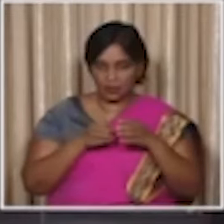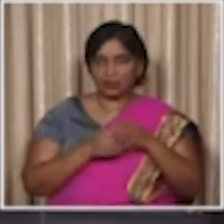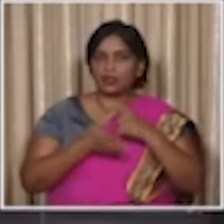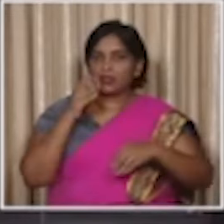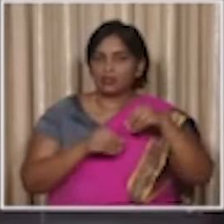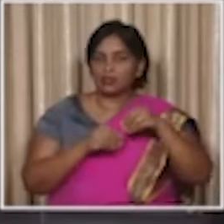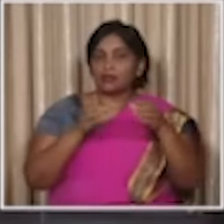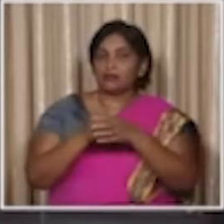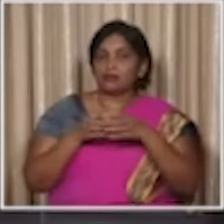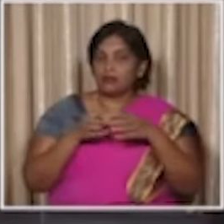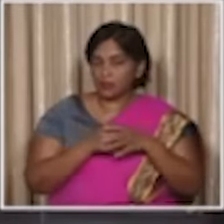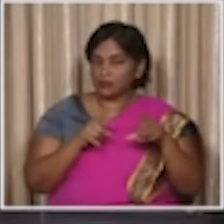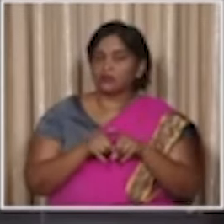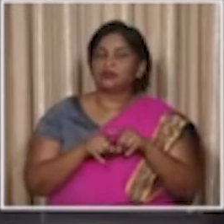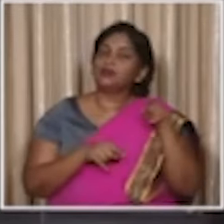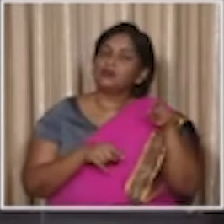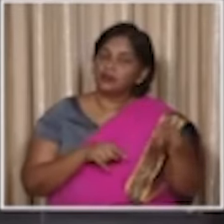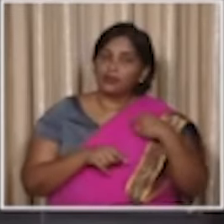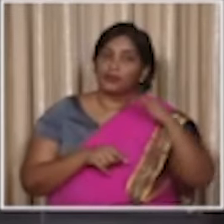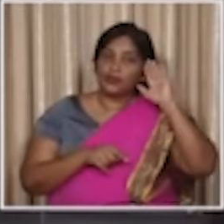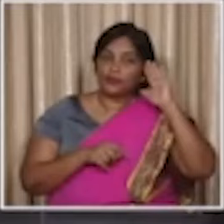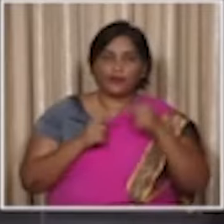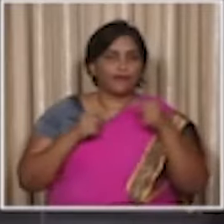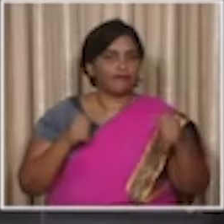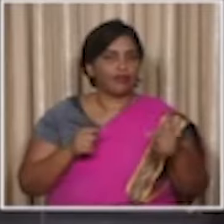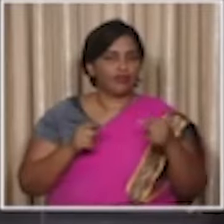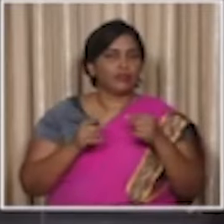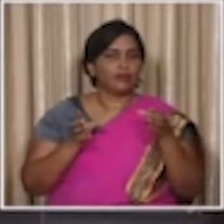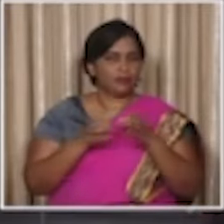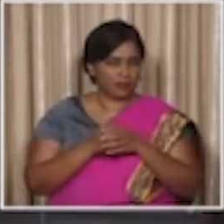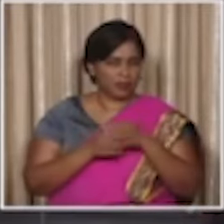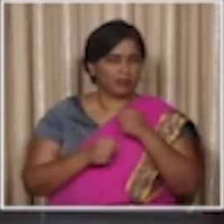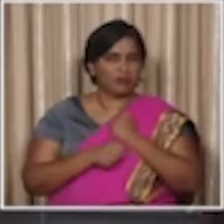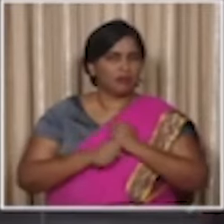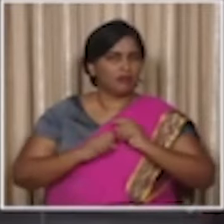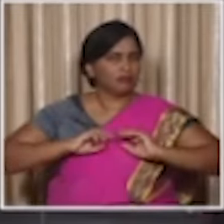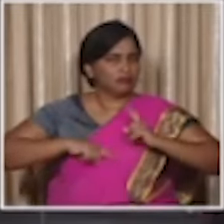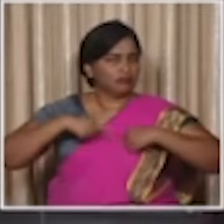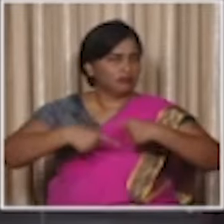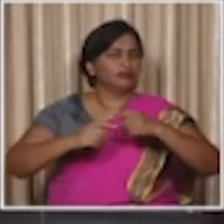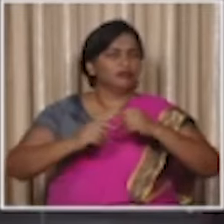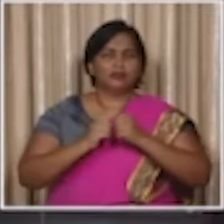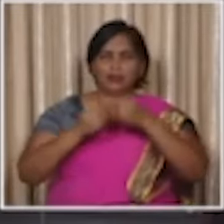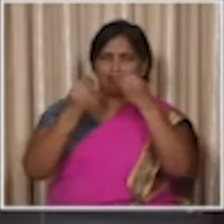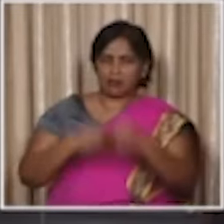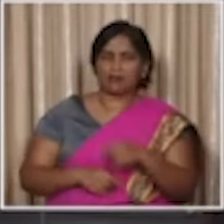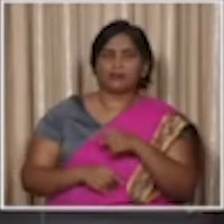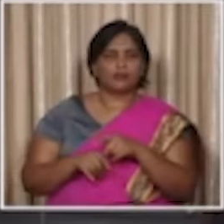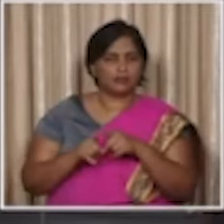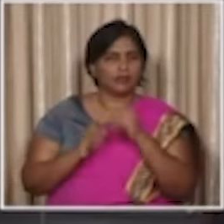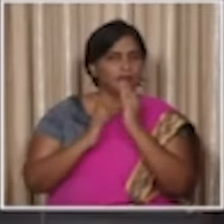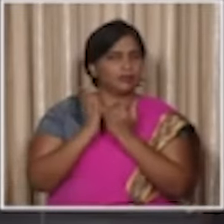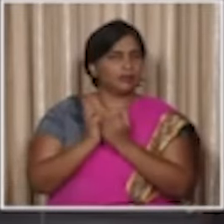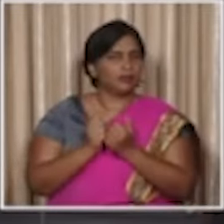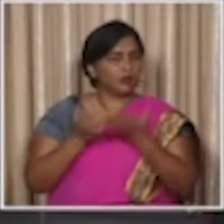දේශපාලන පක්ෂ වශයෙන් මේ විශේෂයෙන්ම විරුද්ධ පක්ෂය මේ රජය ගෙන යන වැඩපිළිවෙල කඩාකප්පල් කරන්න මොකද ඒ වැඩපිළිවෙල අපි